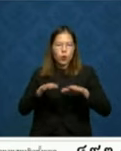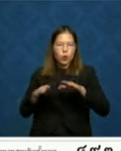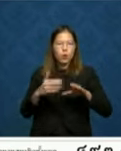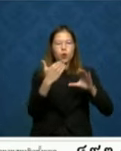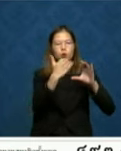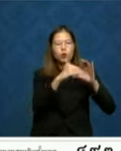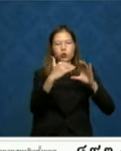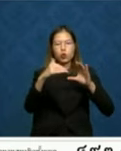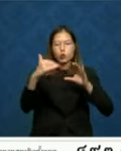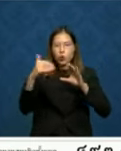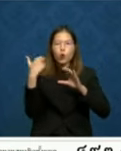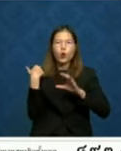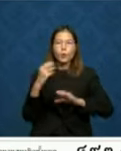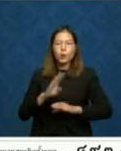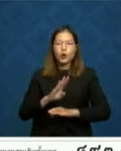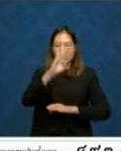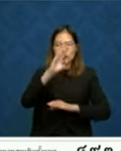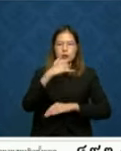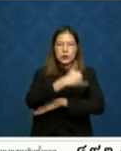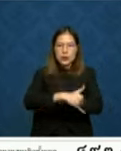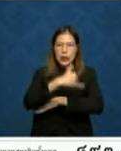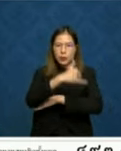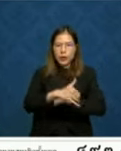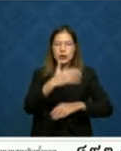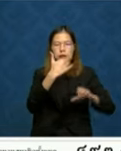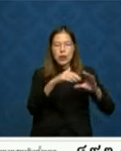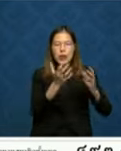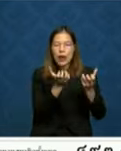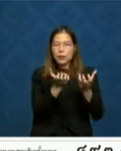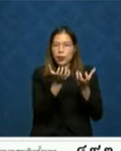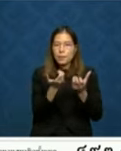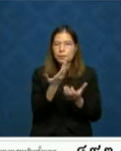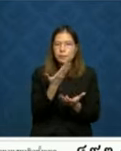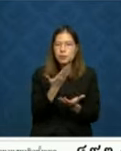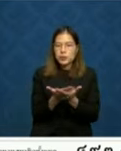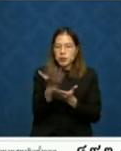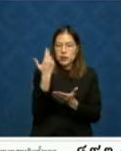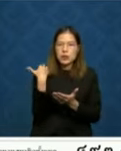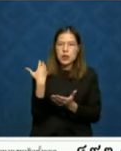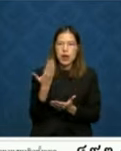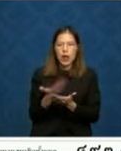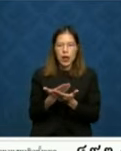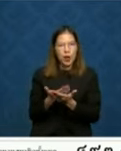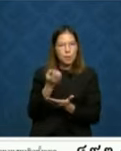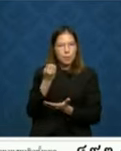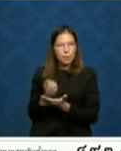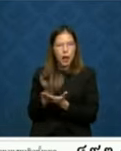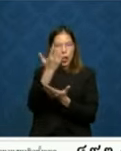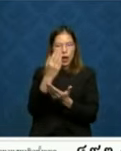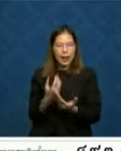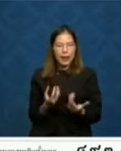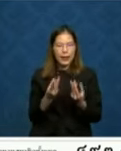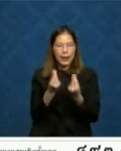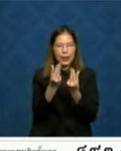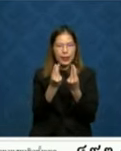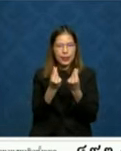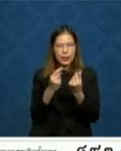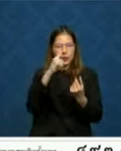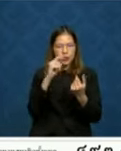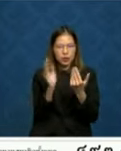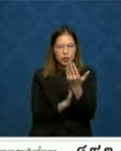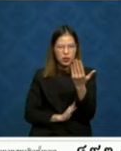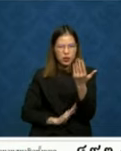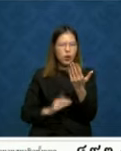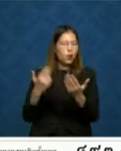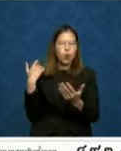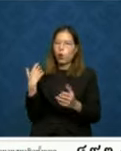บริษัทต่างประเทศพร้อมที่รับซื้อในราคาที่สูงมากท่านรู้ไหมว่า ดินในประเทศไทยเนี่ยมันเหมาะสม